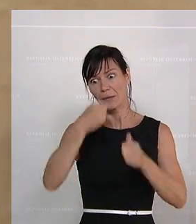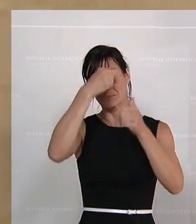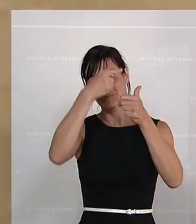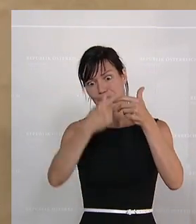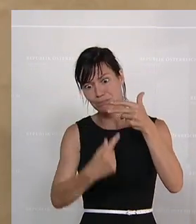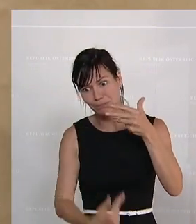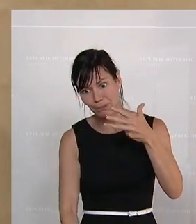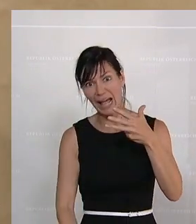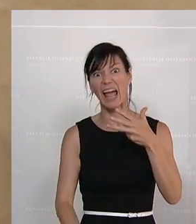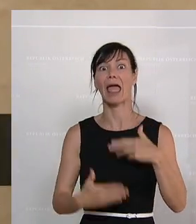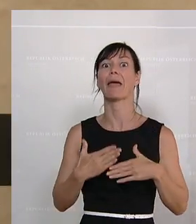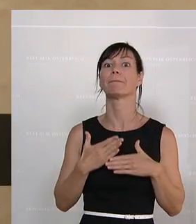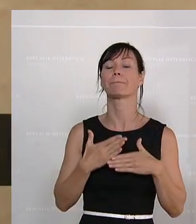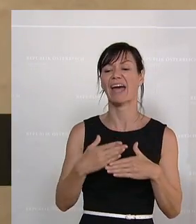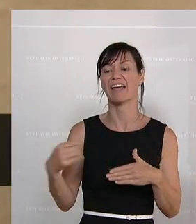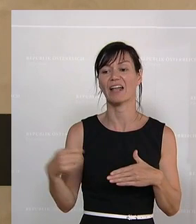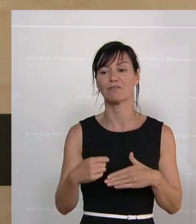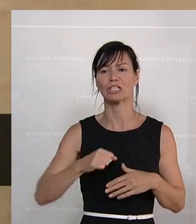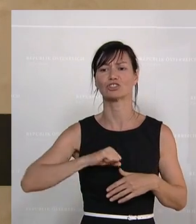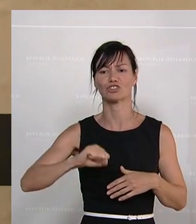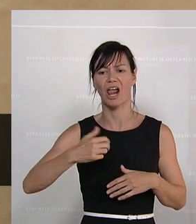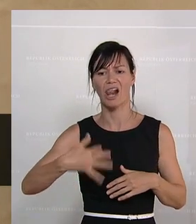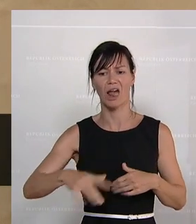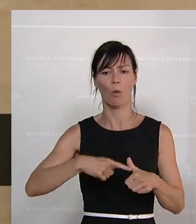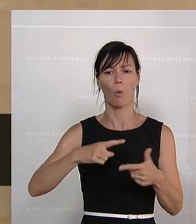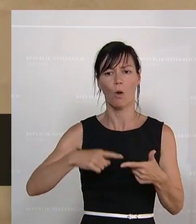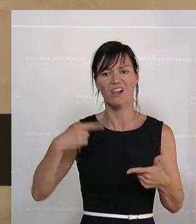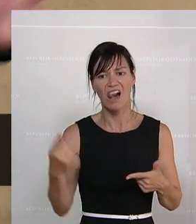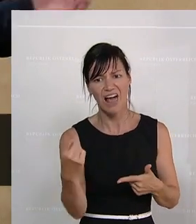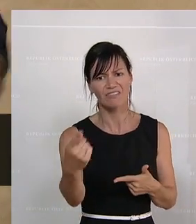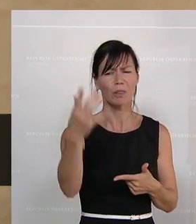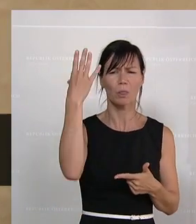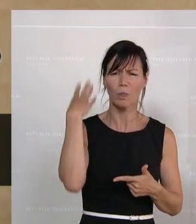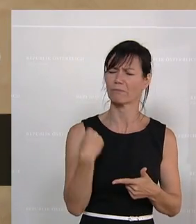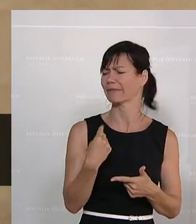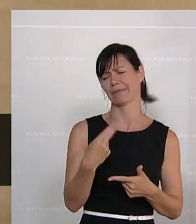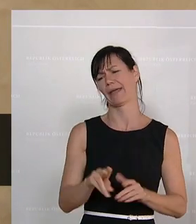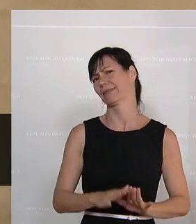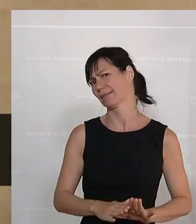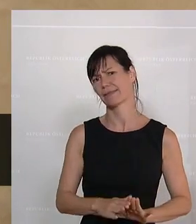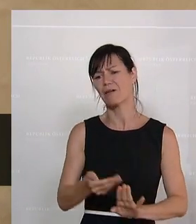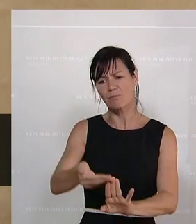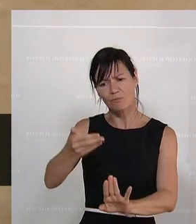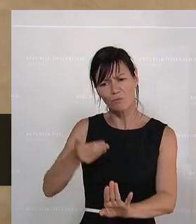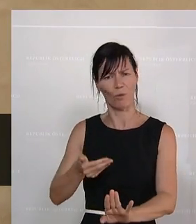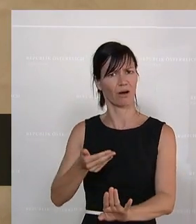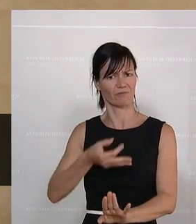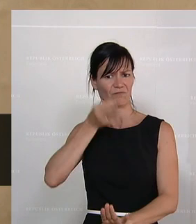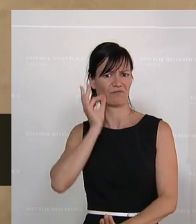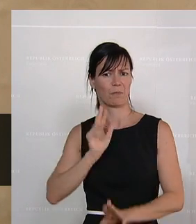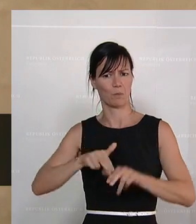beihilfen die schnellen und die langfristigen einzeln aufzählen gerade von mir hat das der erste frau